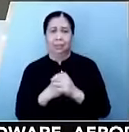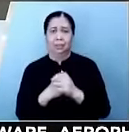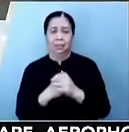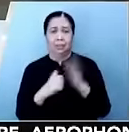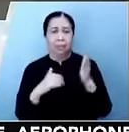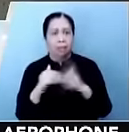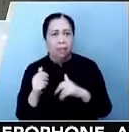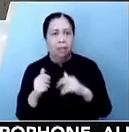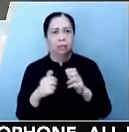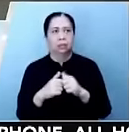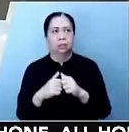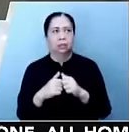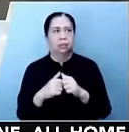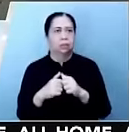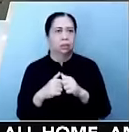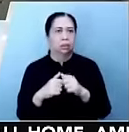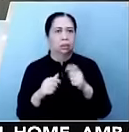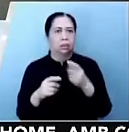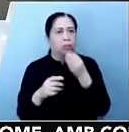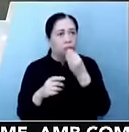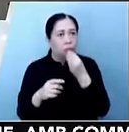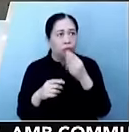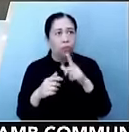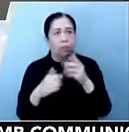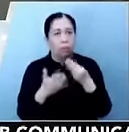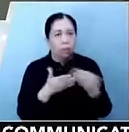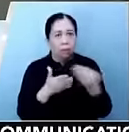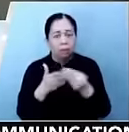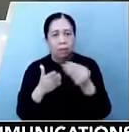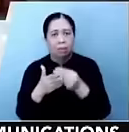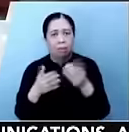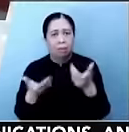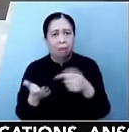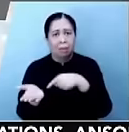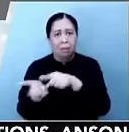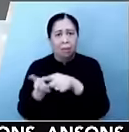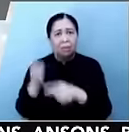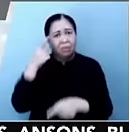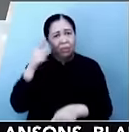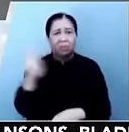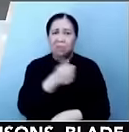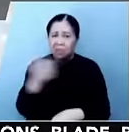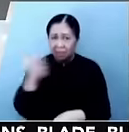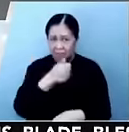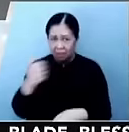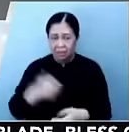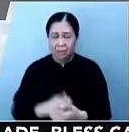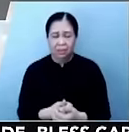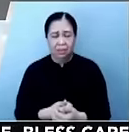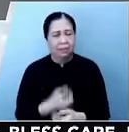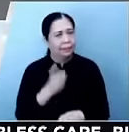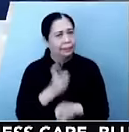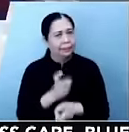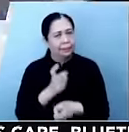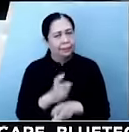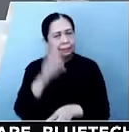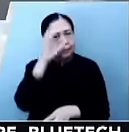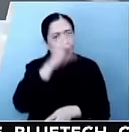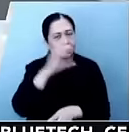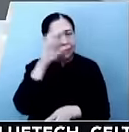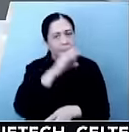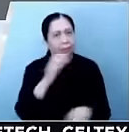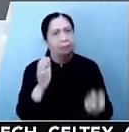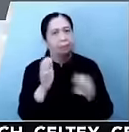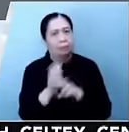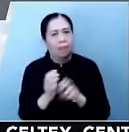makain magamit sa pagkain o kaya sa ibang nandun sa pamasahe. Sa hirap din daw ng paghanap ng masasakyan, paano